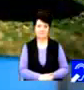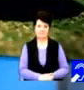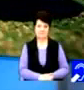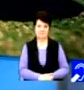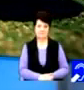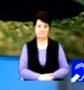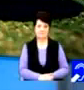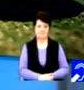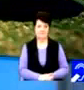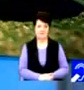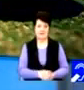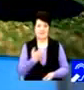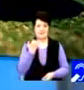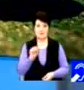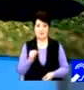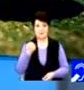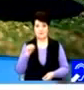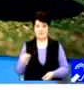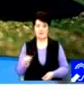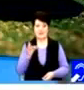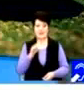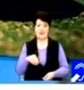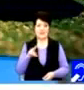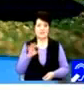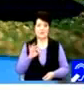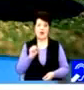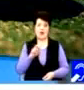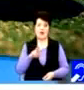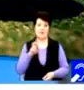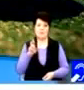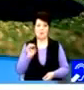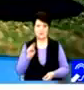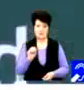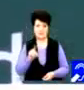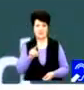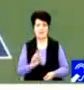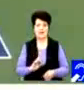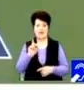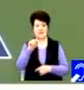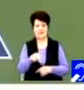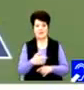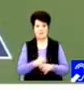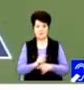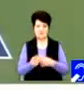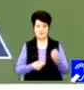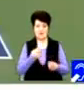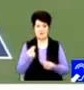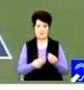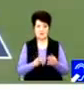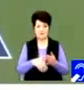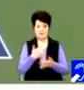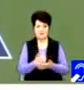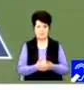importante victorie după victorie pentru Radu albot la indian ws tenismenul basarabean a trecut de calificări și va juca pe tabloul